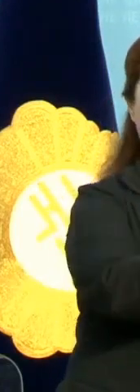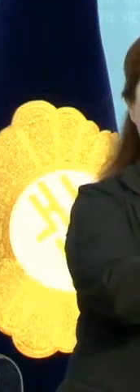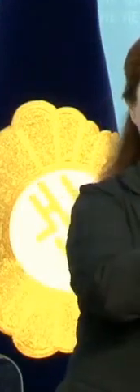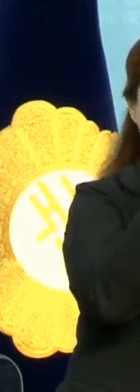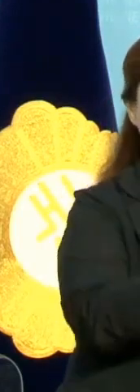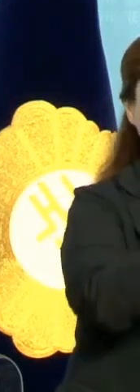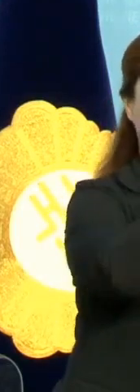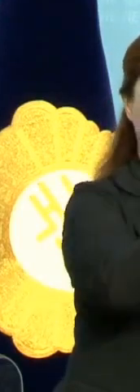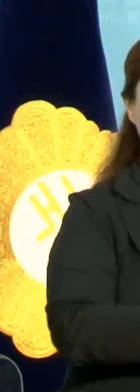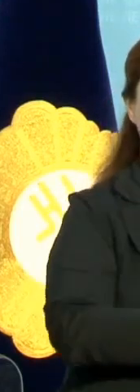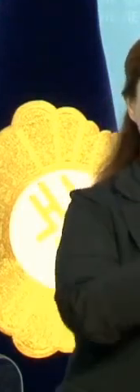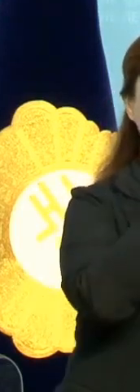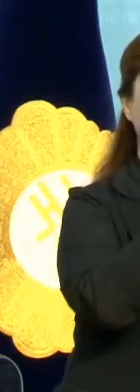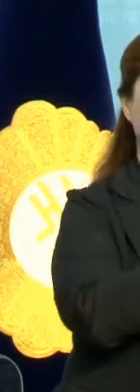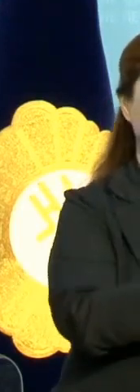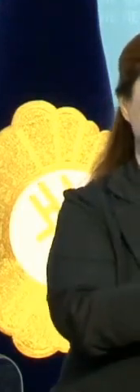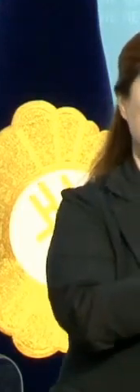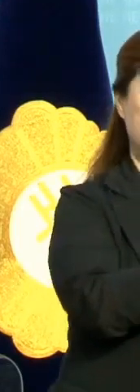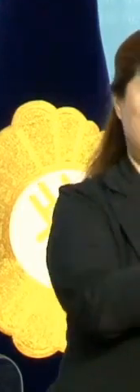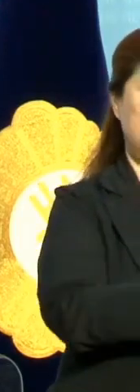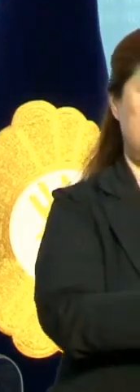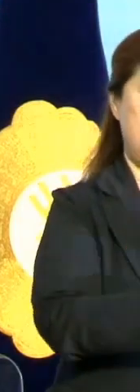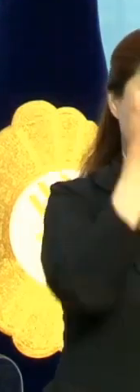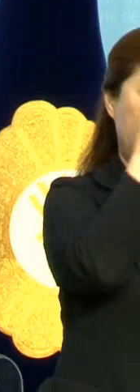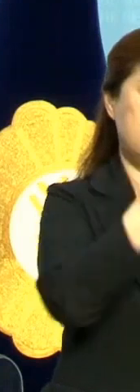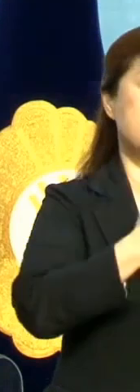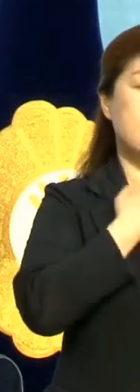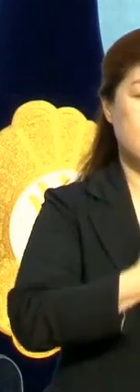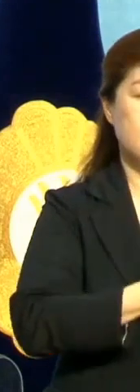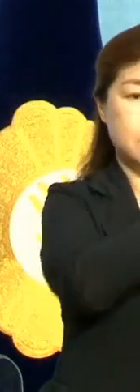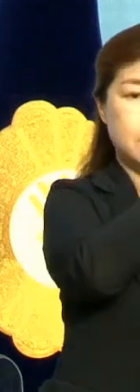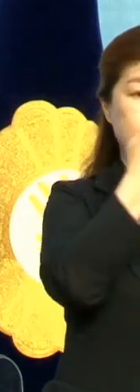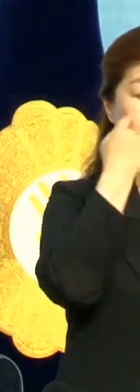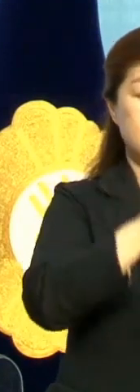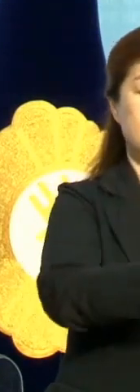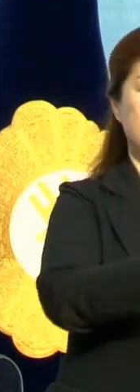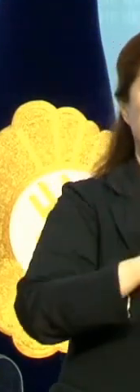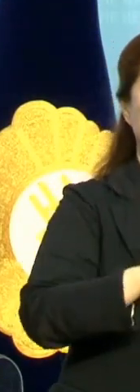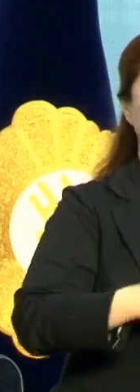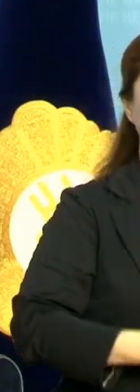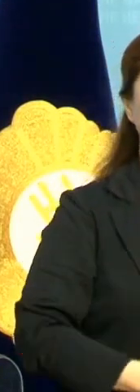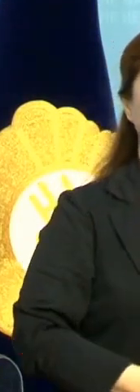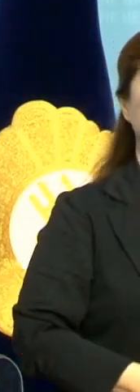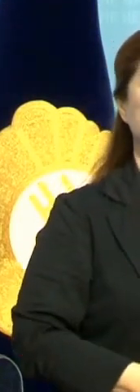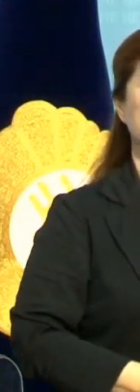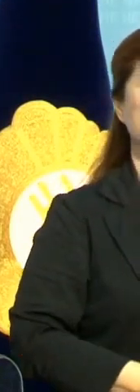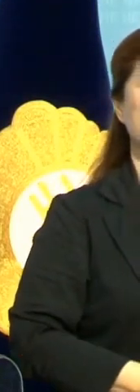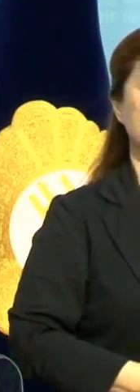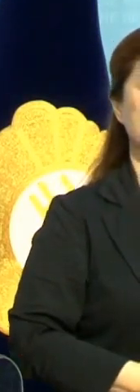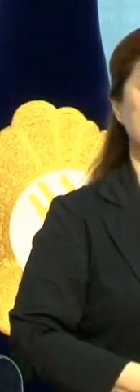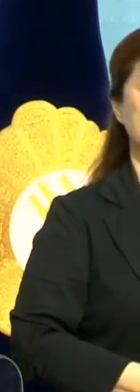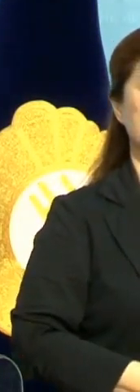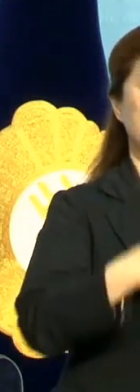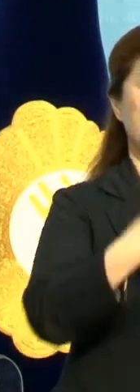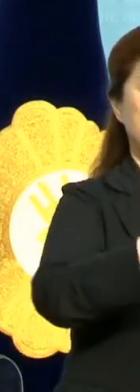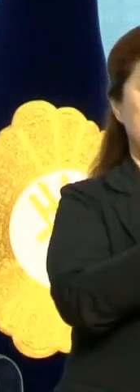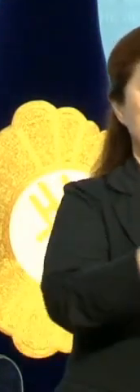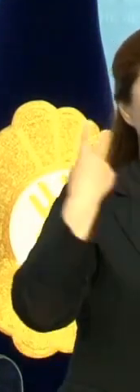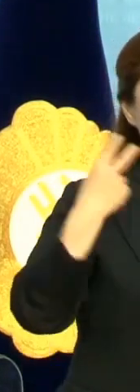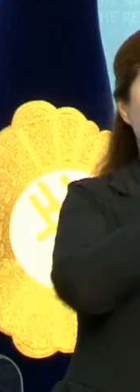합병 전 과정에 걸쳐서 주가를 관리했다는 점이 사실상 확인되었습니다. 또 2년 전